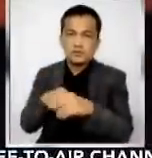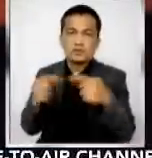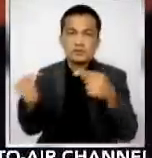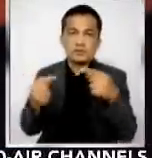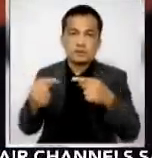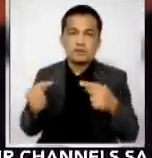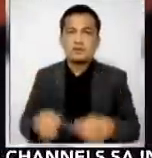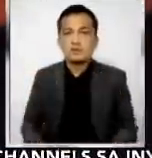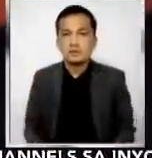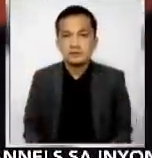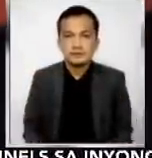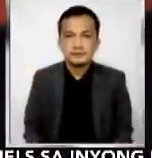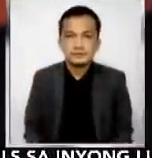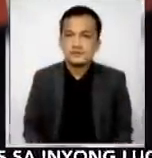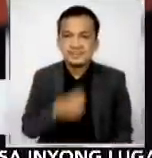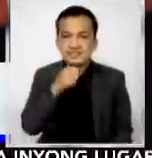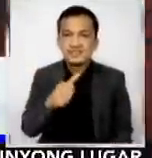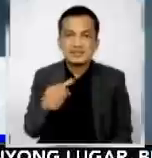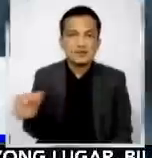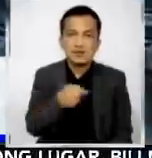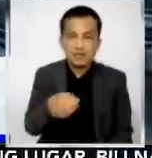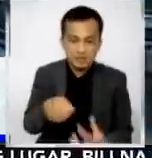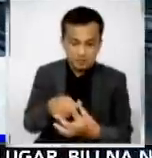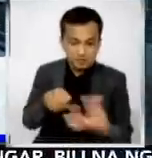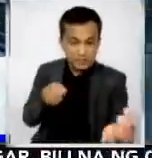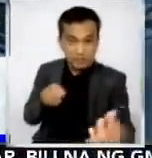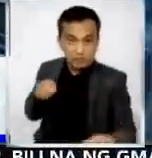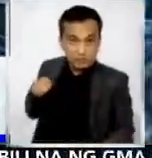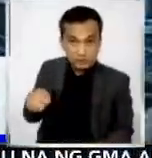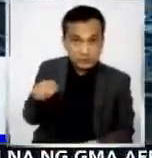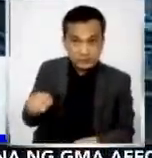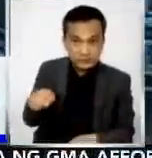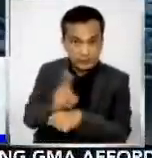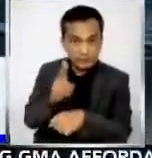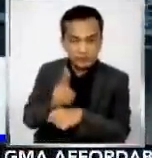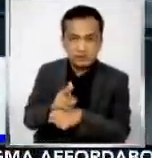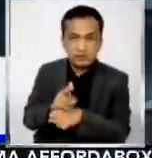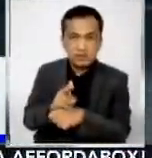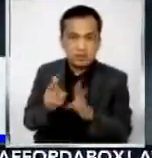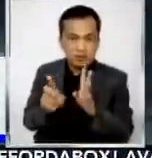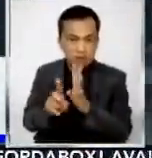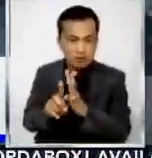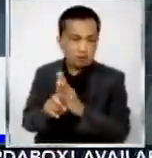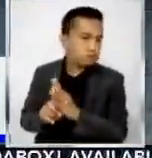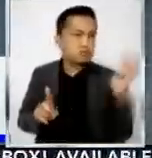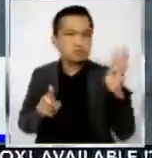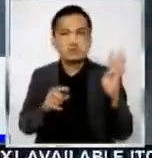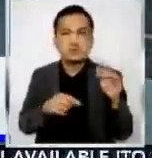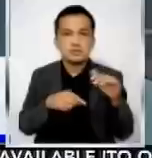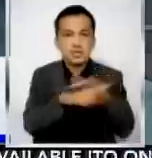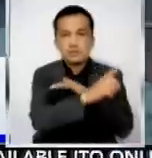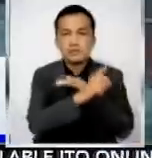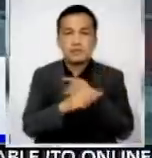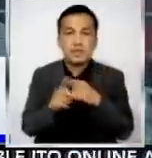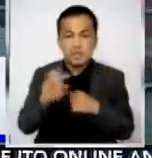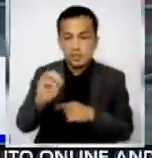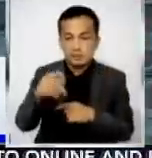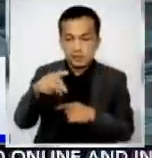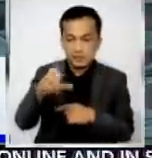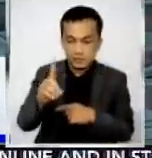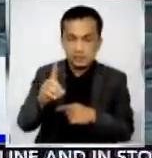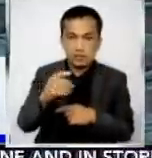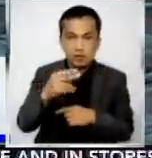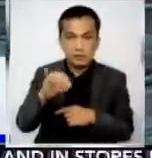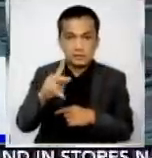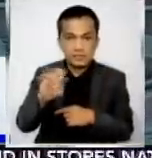rin na-recover ang kutsilyong ginamit sa pagpatay. Nakatakas din ang 4 na suspect pero ayon sa MPD Homicide Section, tukoy na nila ang mga